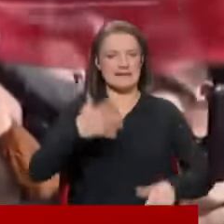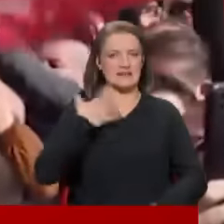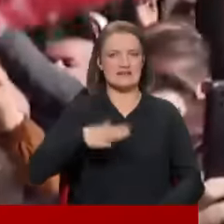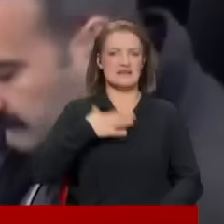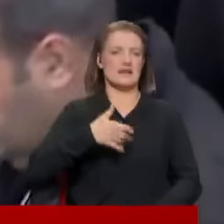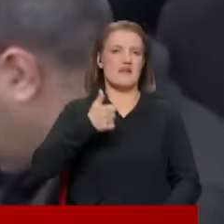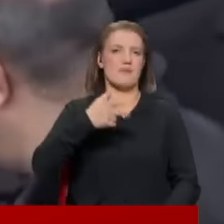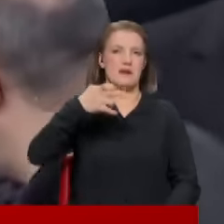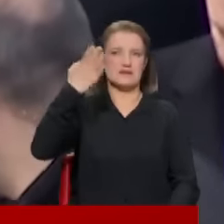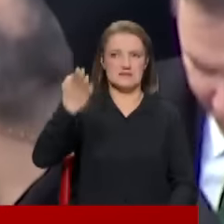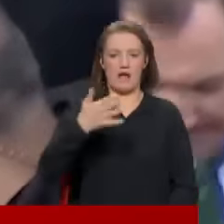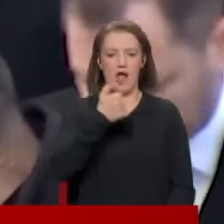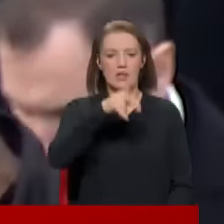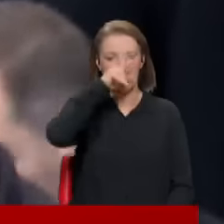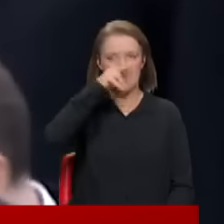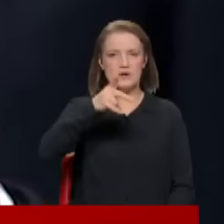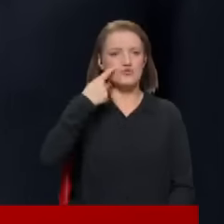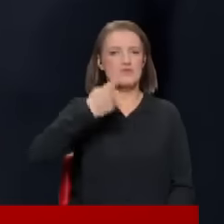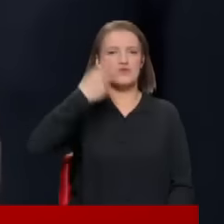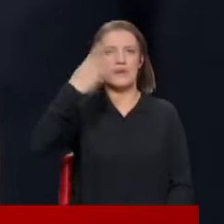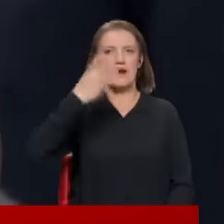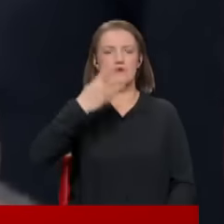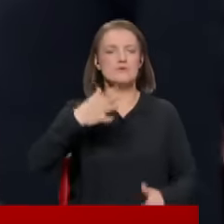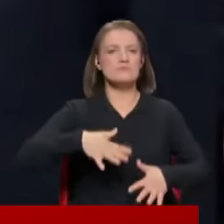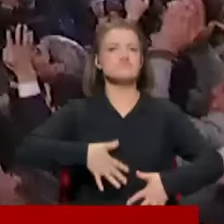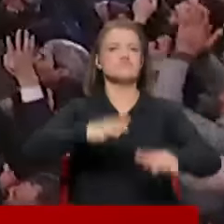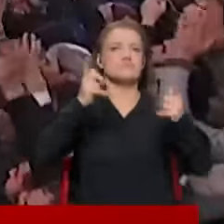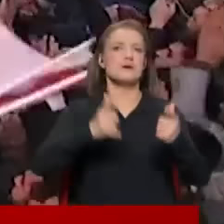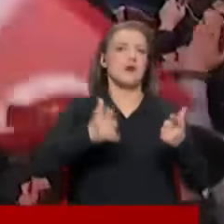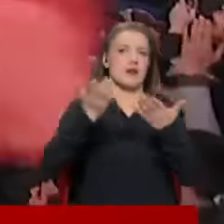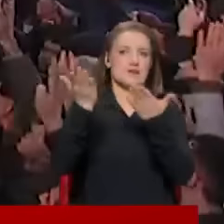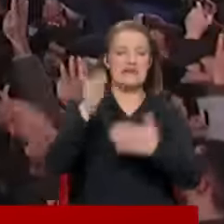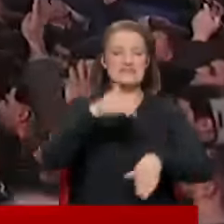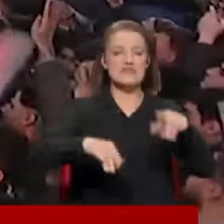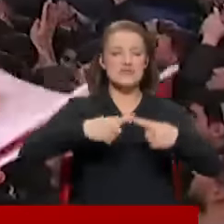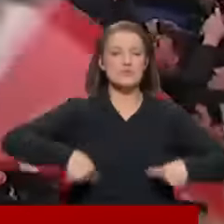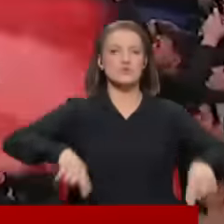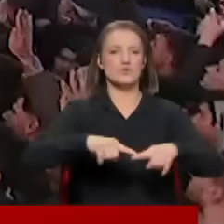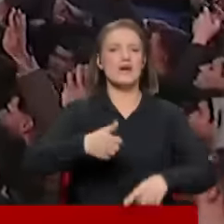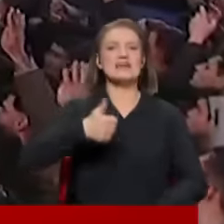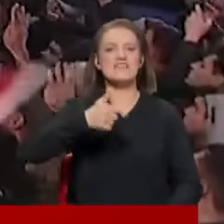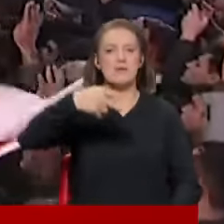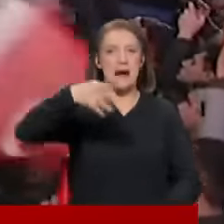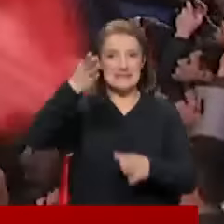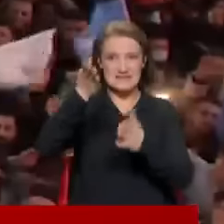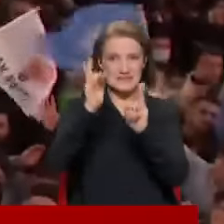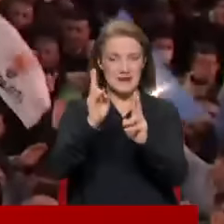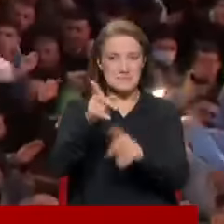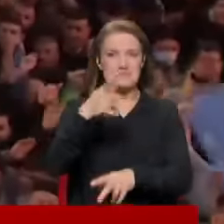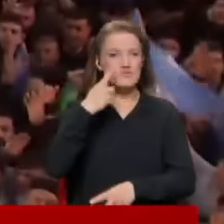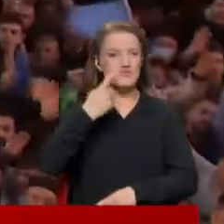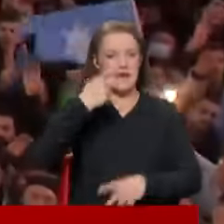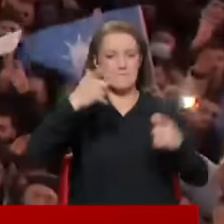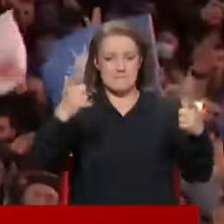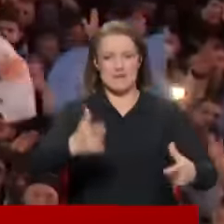Yeniden Refah Partisi. 6 Mart'ta Cumhurbaşkanı Erdoğan'ın miting yaptığı alan. Ancak seçim kurulu Yeniden Refah Partisi'ne Cumhuriyet